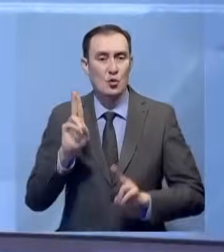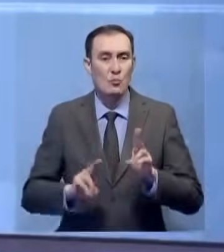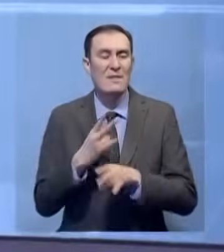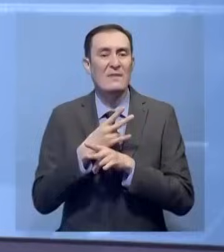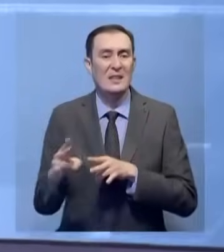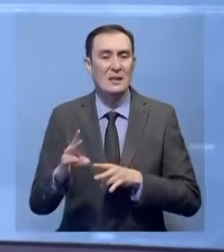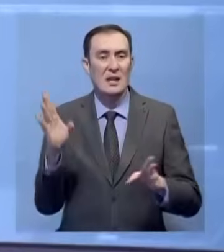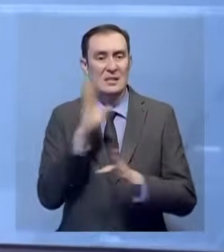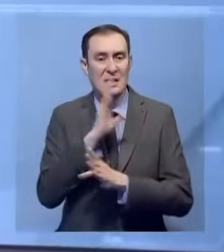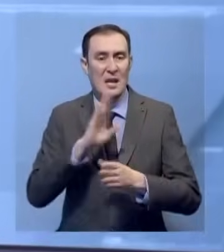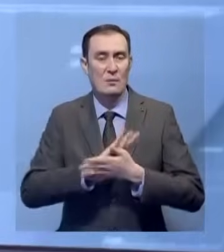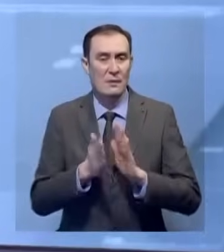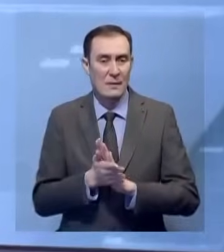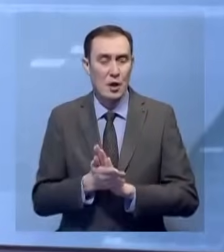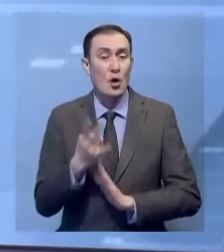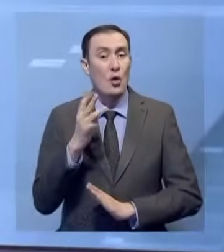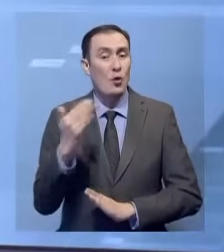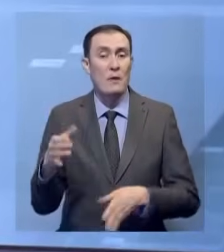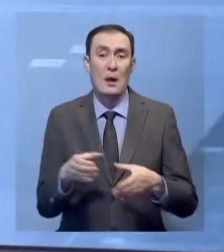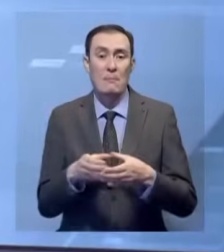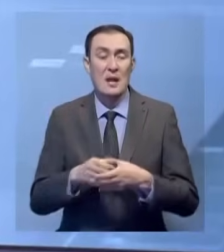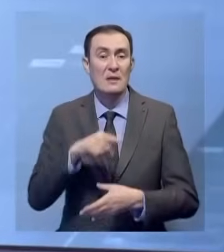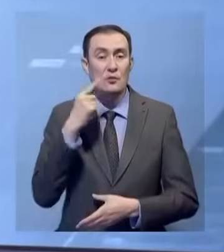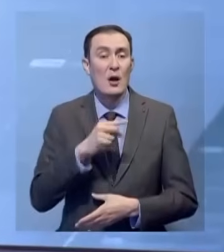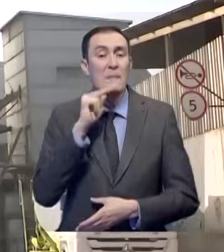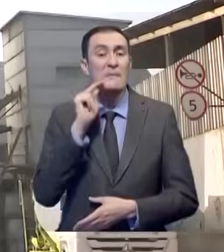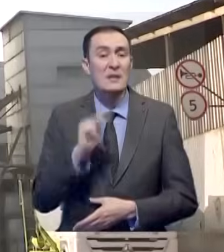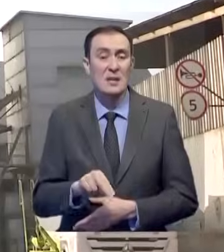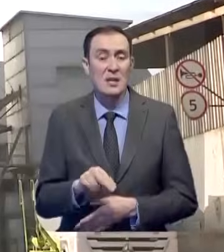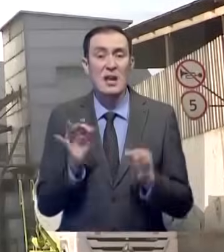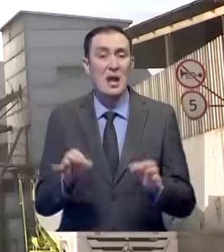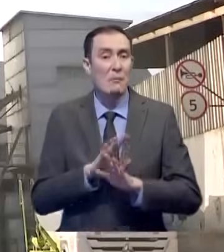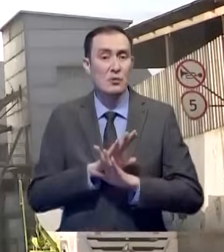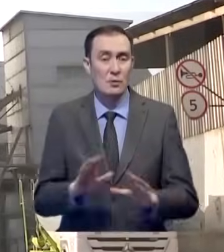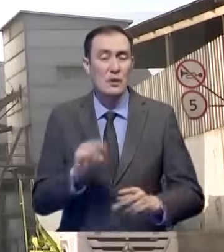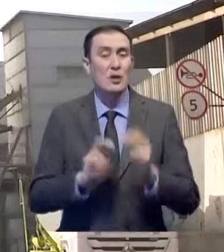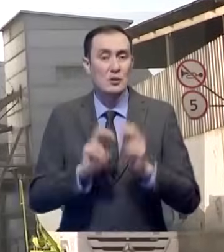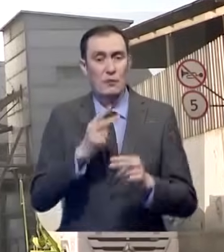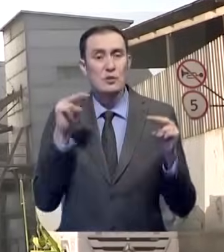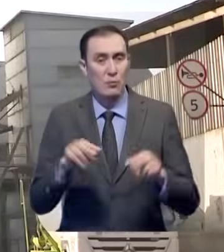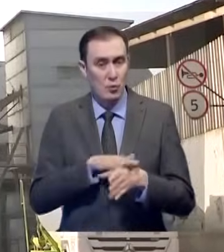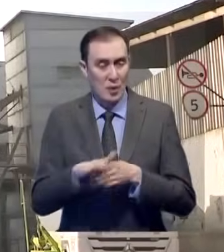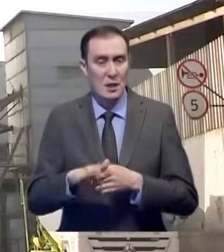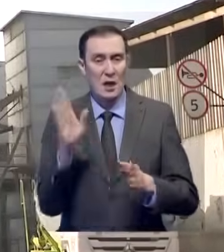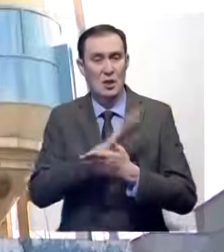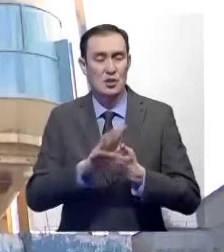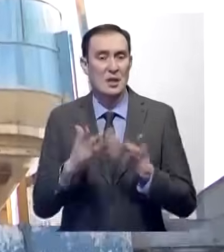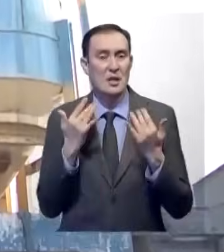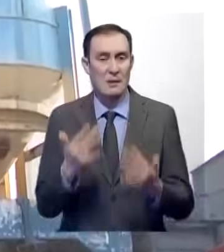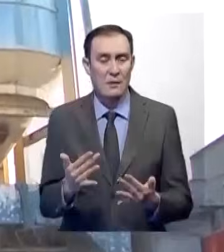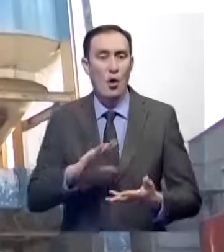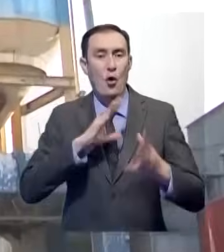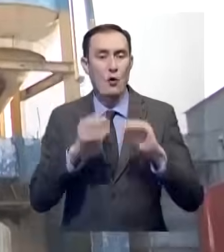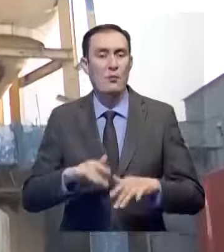и вредит окружающей среде. Однако в компании говорят, обвинения необоснованные. Завод соблюдает все экологические требования,